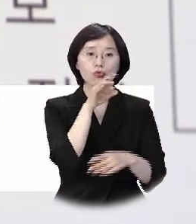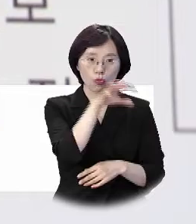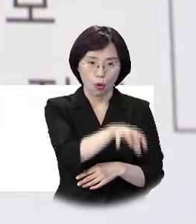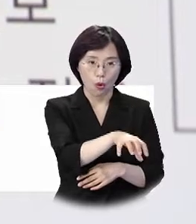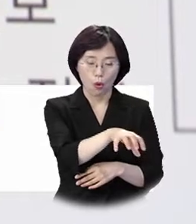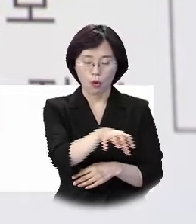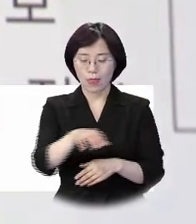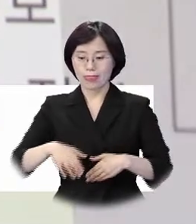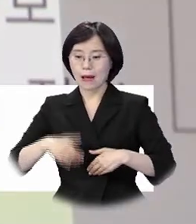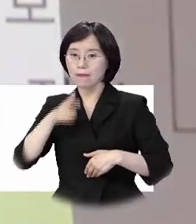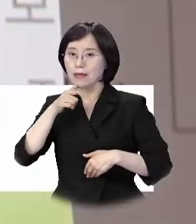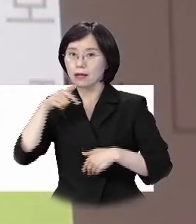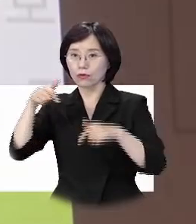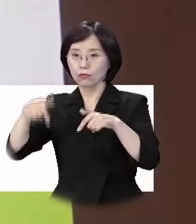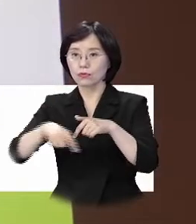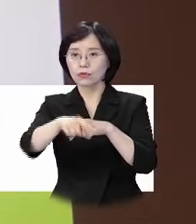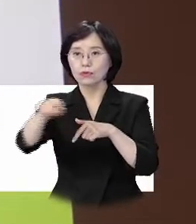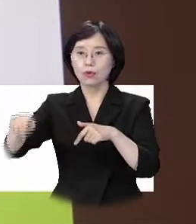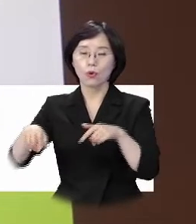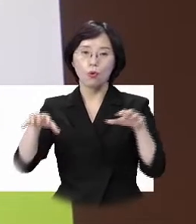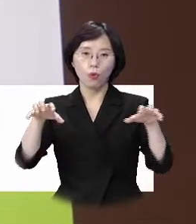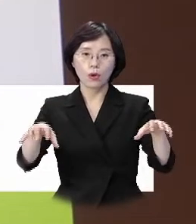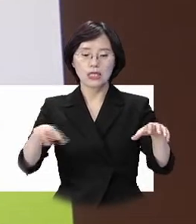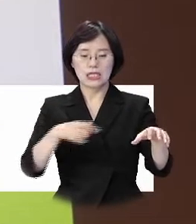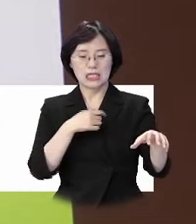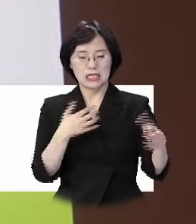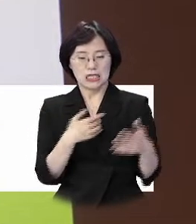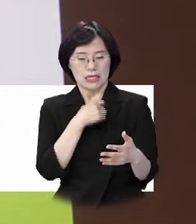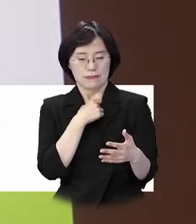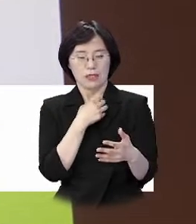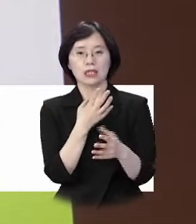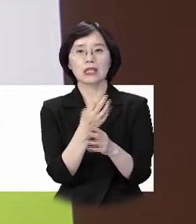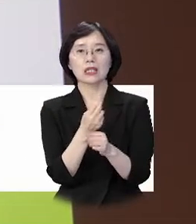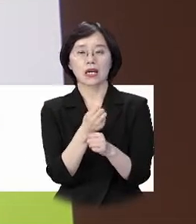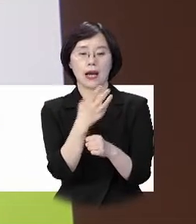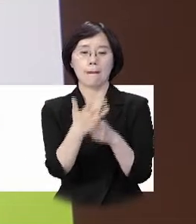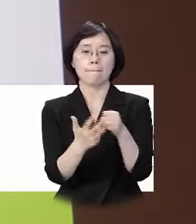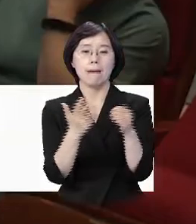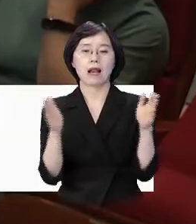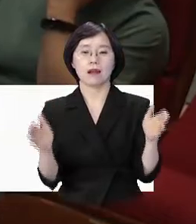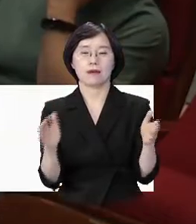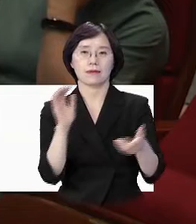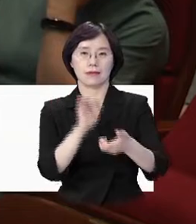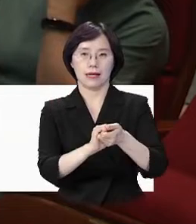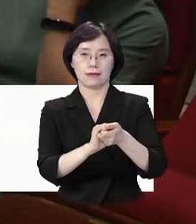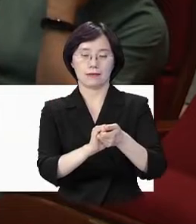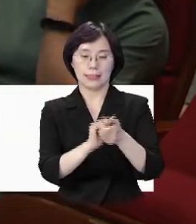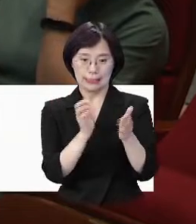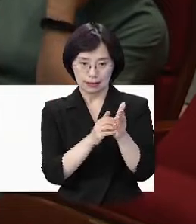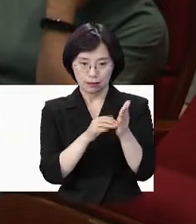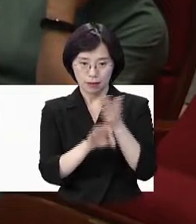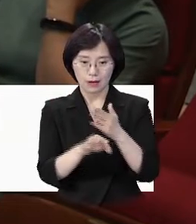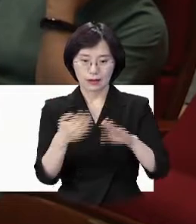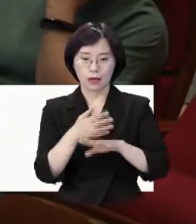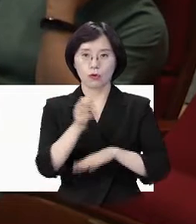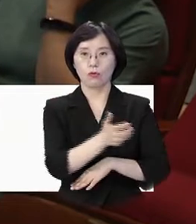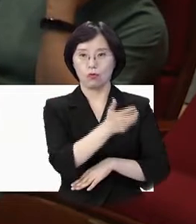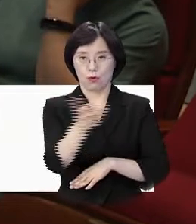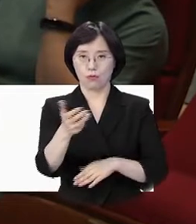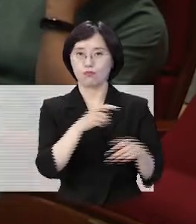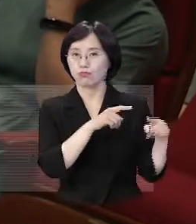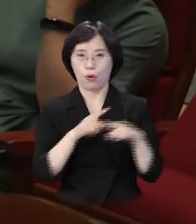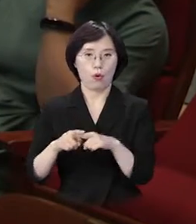동부와 남구, 달서구 등 남부 지역에서 근무할 수 있는 기간을 최대 8년으로 정해 만기 교사는 다른 지역으로